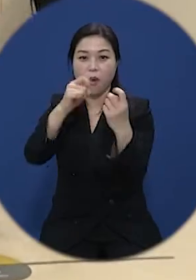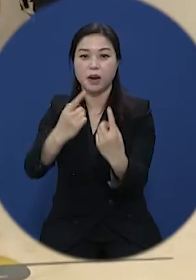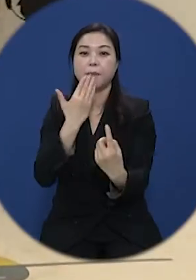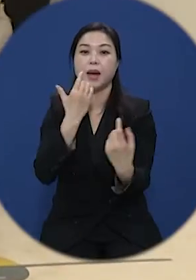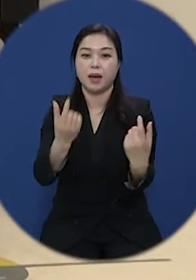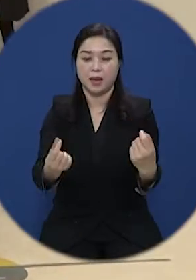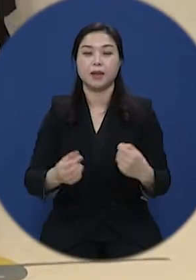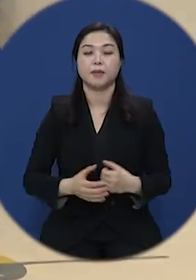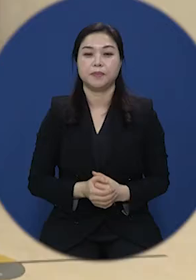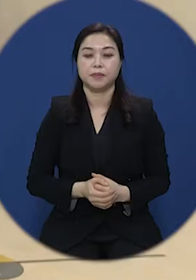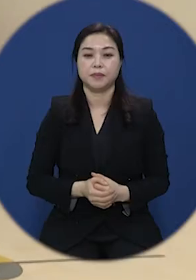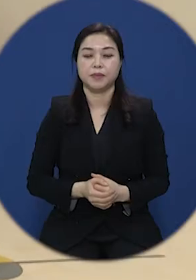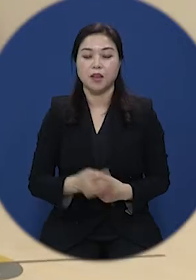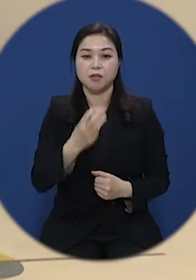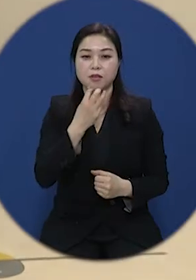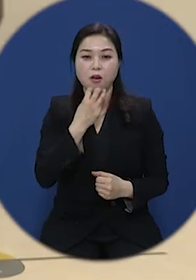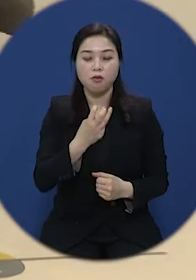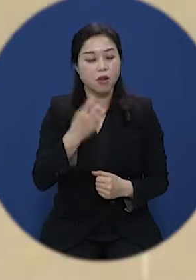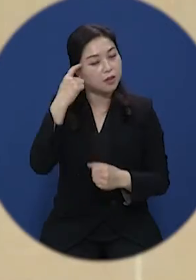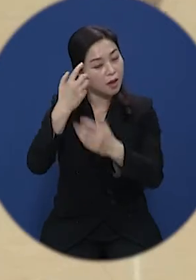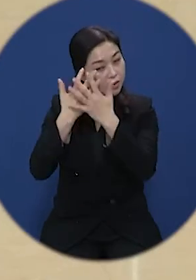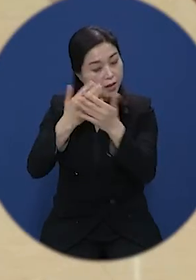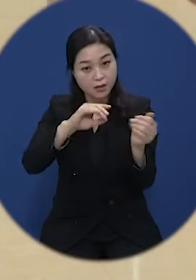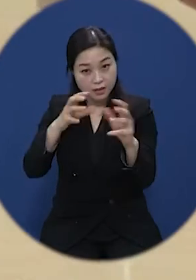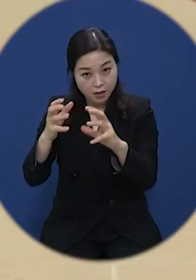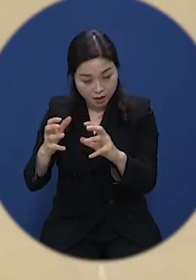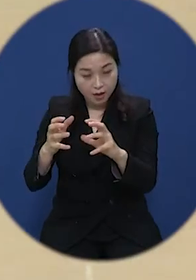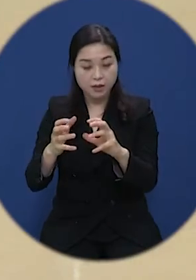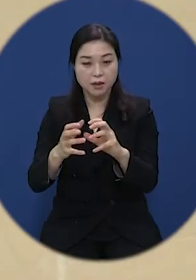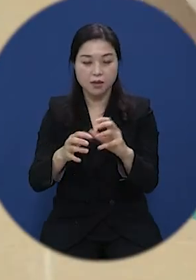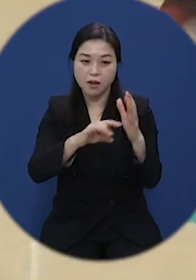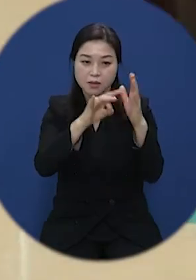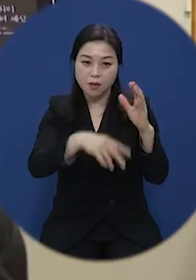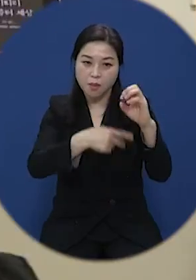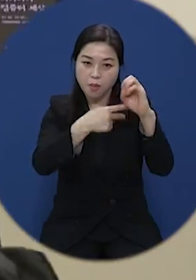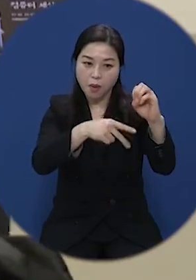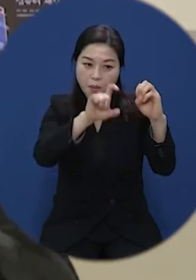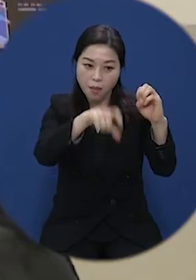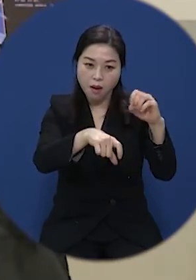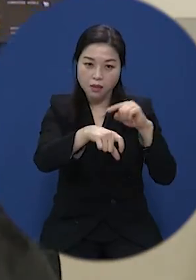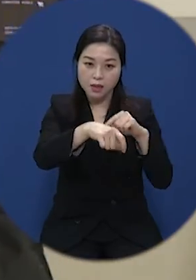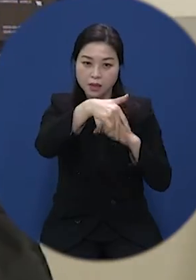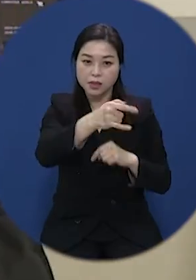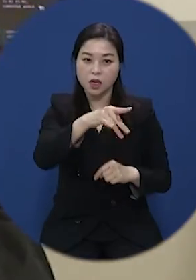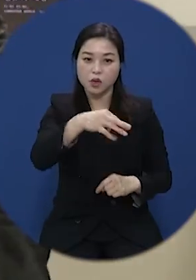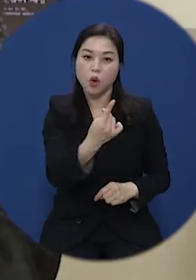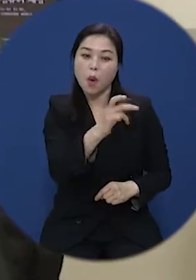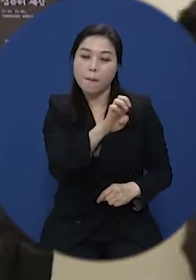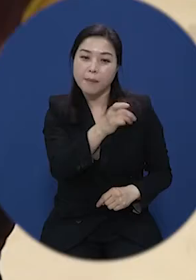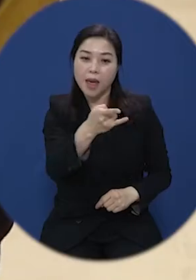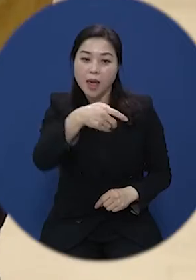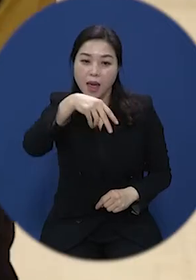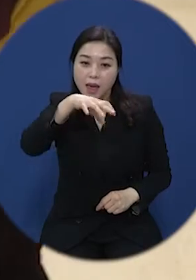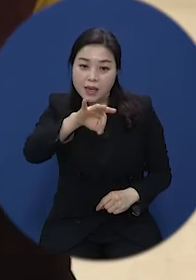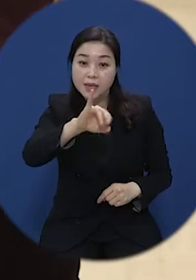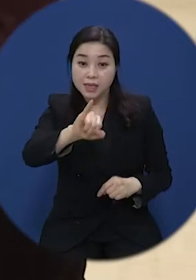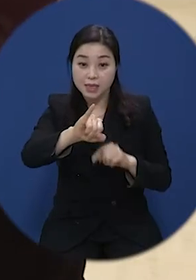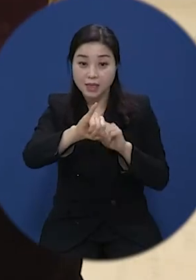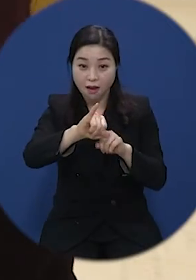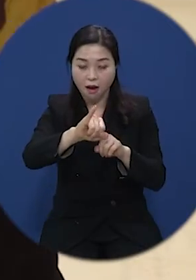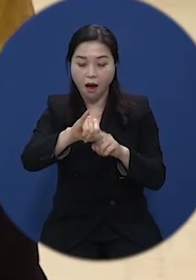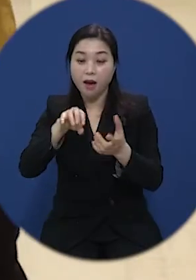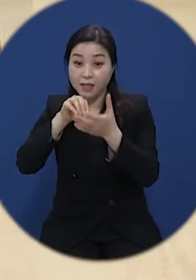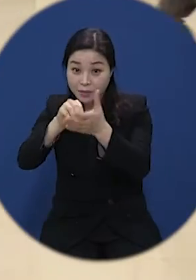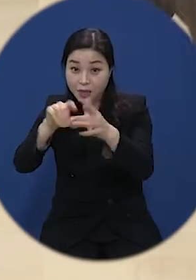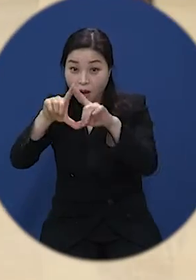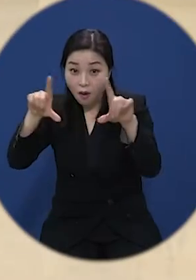마련했는데요. 이에 서울 상상나라는 제로페이로 입장료를 결제하는 시민들에게 입장료의 30%를 감면해